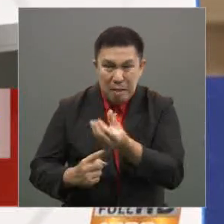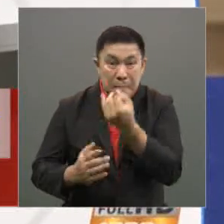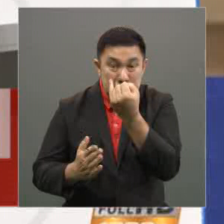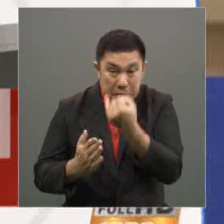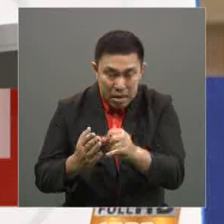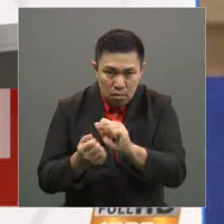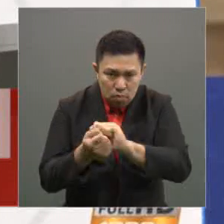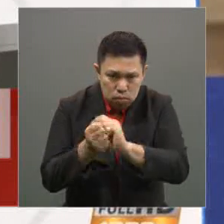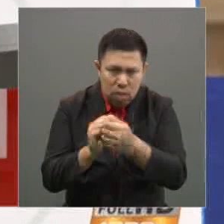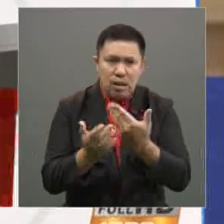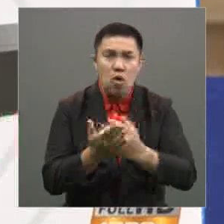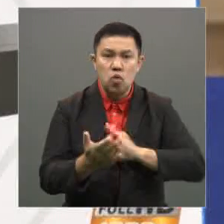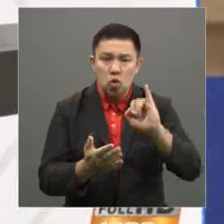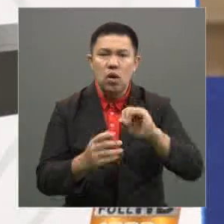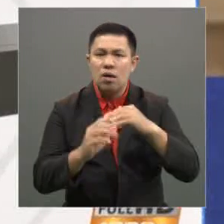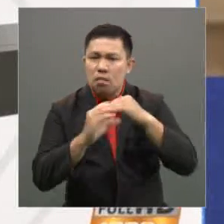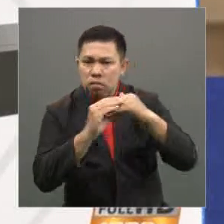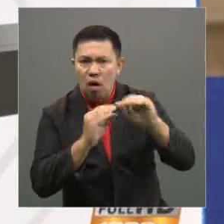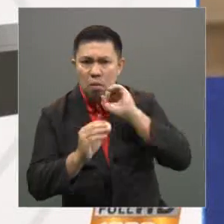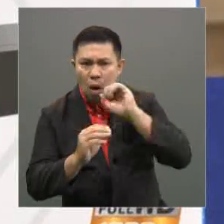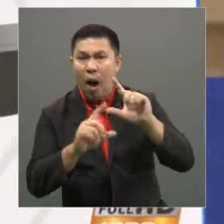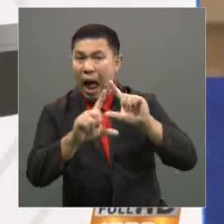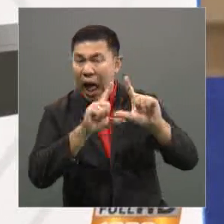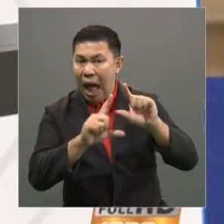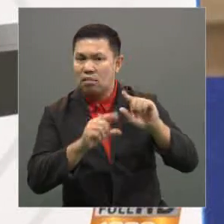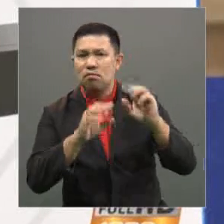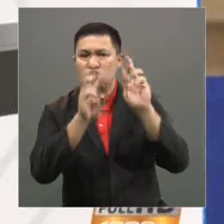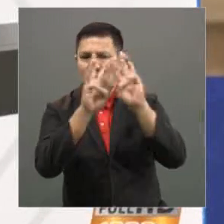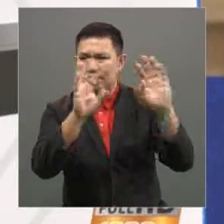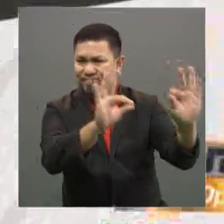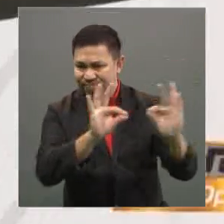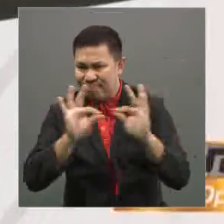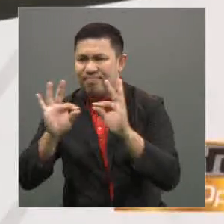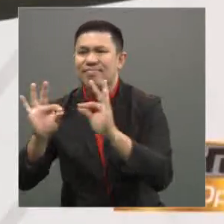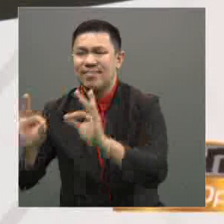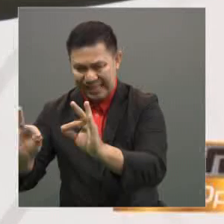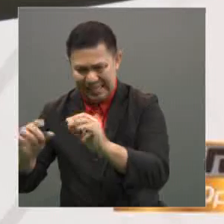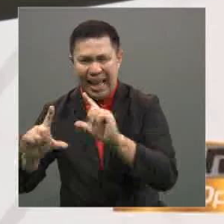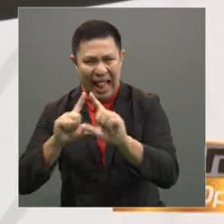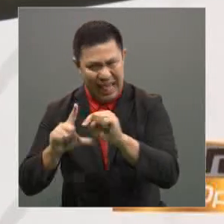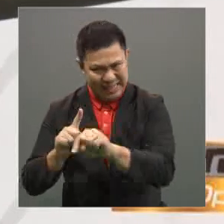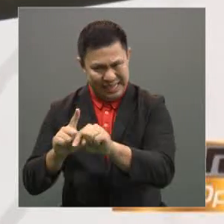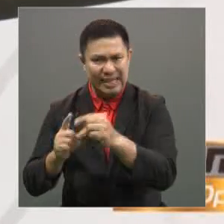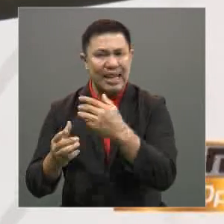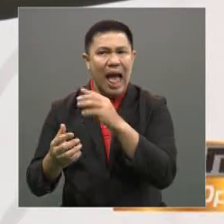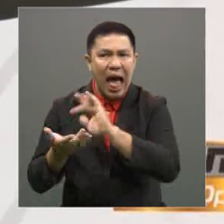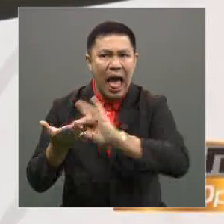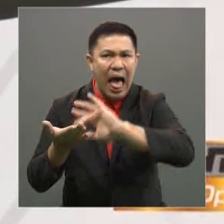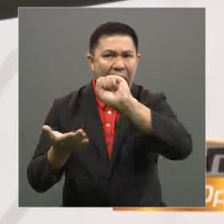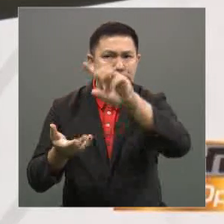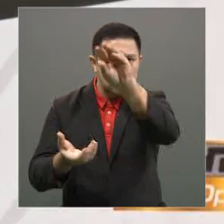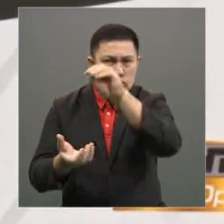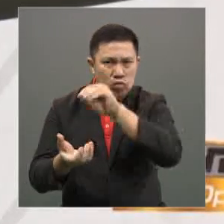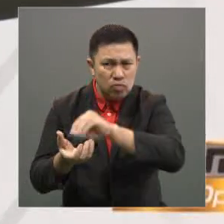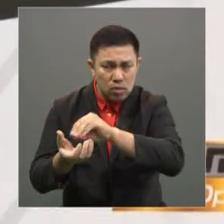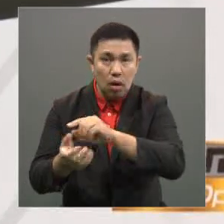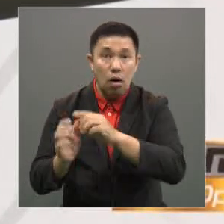แหละนะคะพอให้แจ้งความผ่านทาง LINEเขาจะส่งอะไรมาให้เราลิงก์เขาจะส่งลิงก์ให้เราเข้าไปกดดาวน์โหลดแอปพลิเคชันต่างๆที